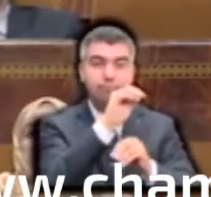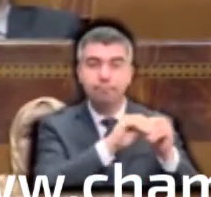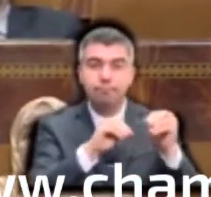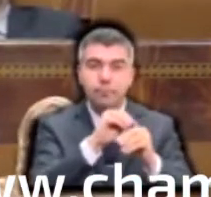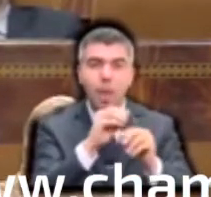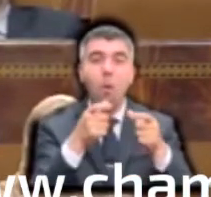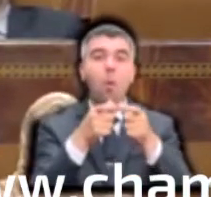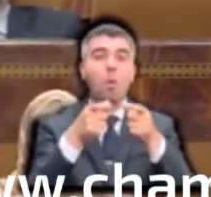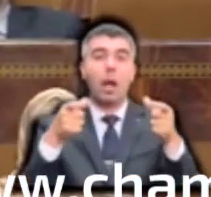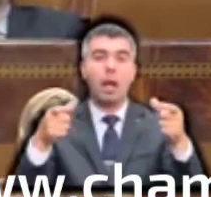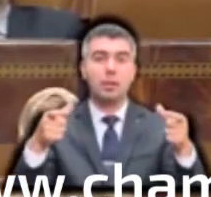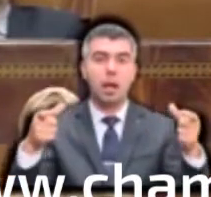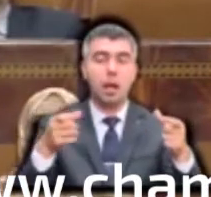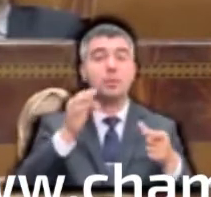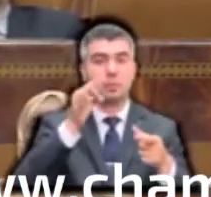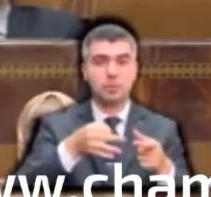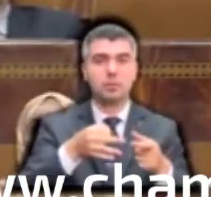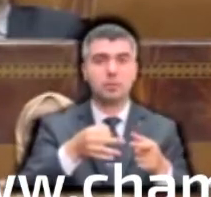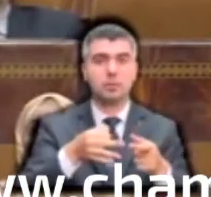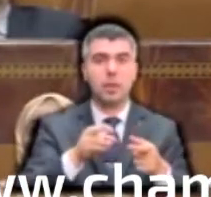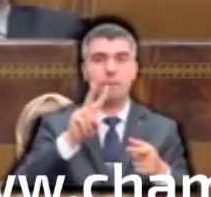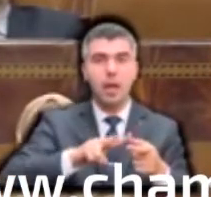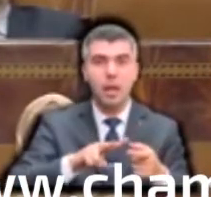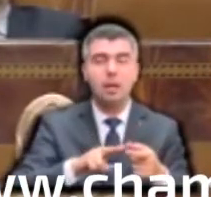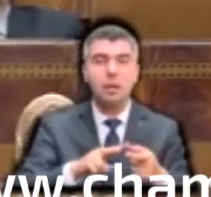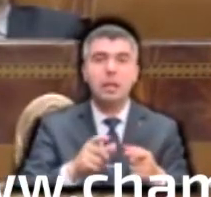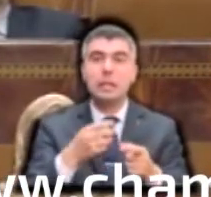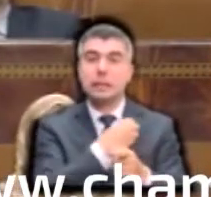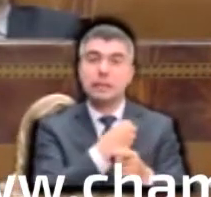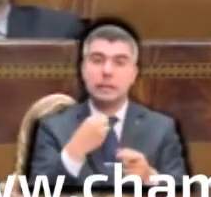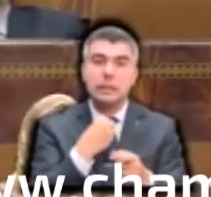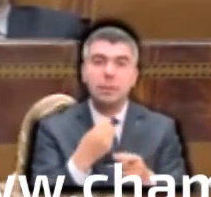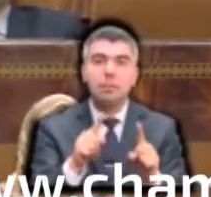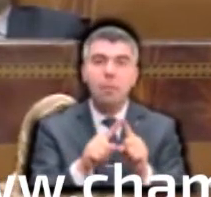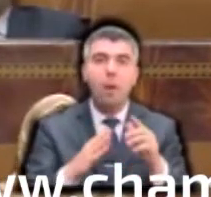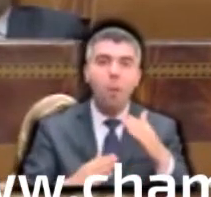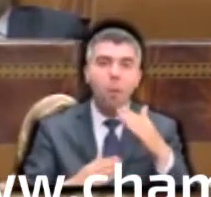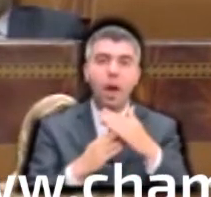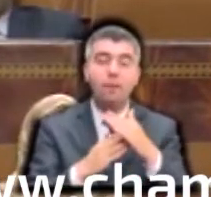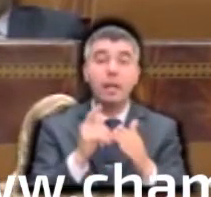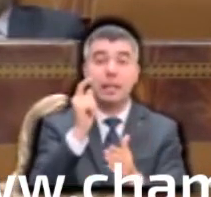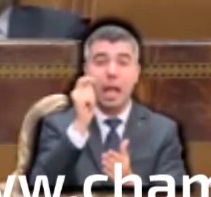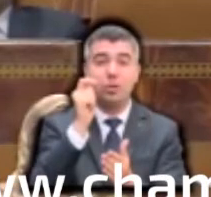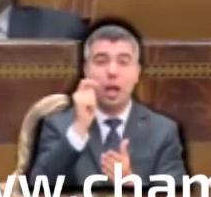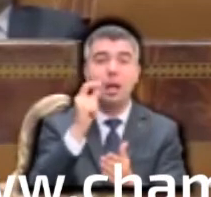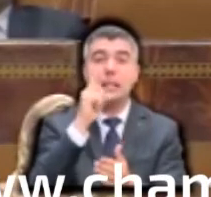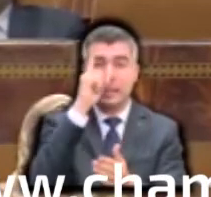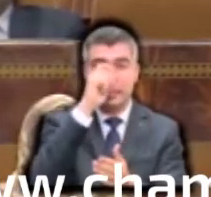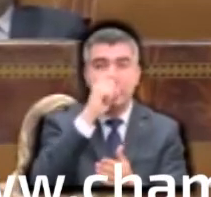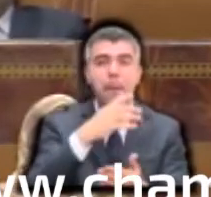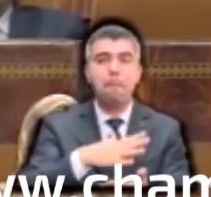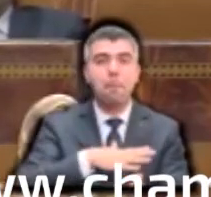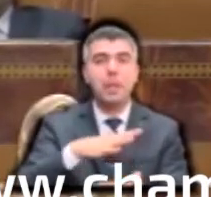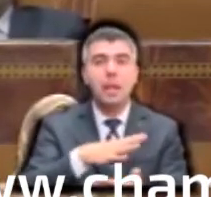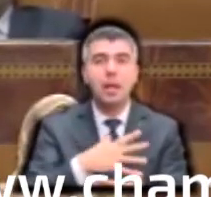الاصلاح. فبالتالي لا يمكن ان نقول بانه هذا المستشفى هذا بركه عليه وقف. مدينة طنجة تعاني الآن في قسم المستعجلات